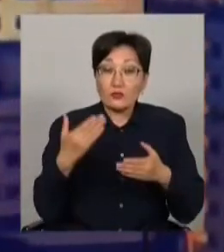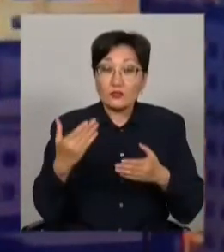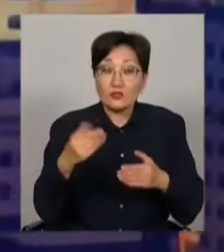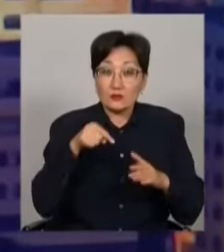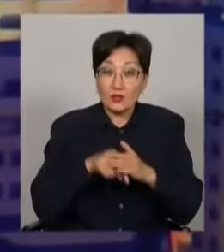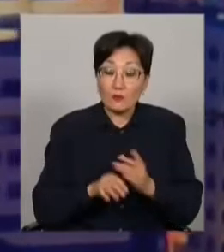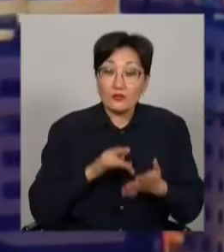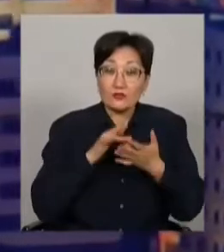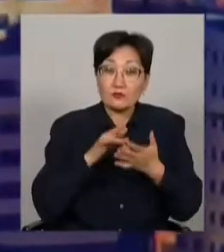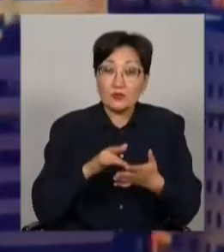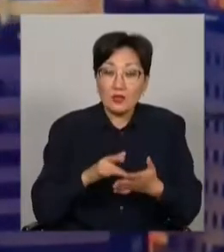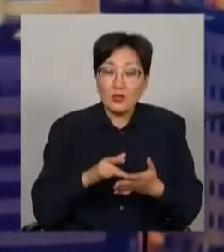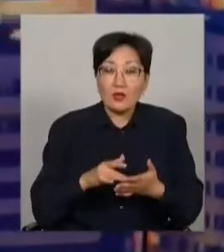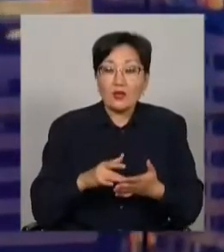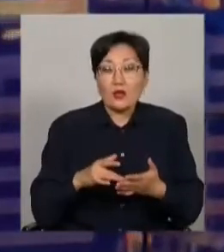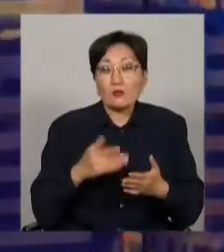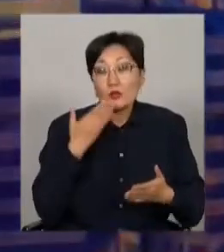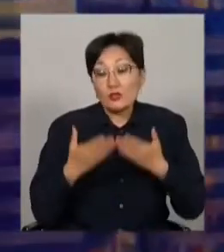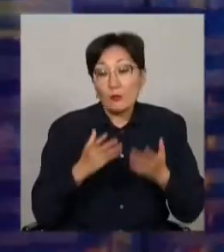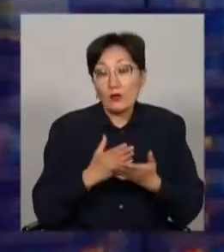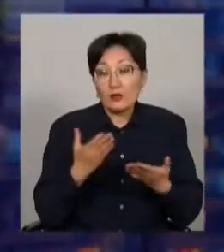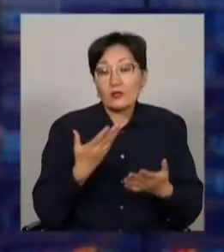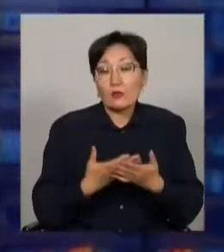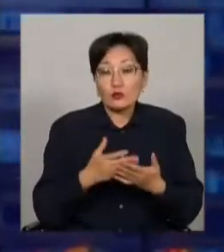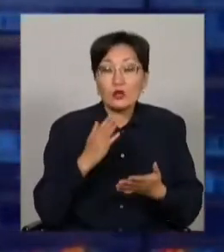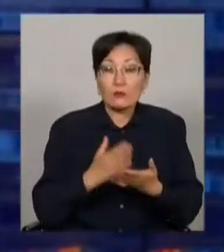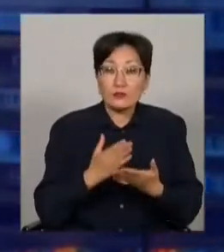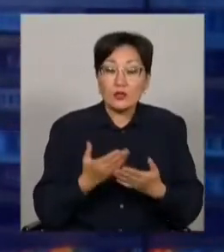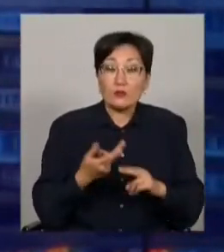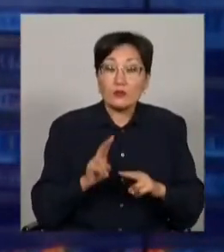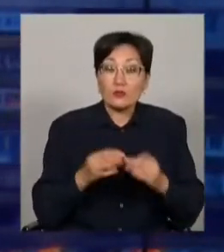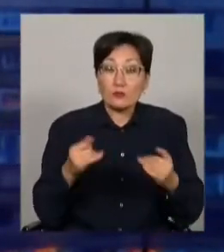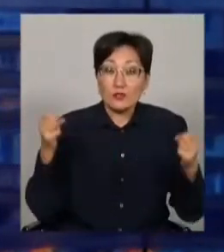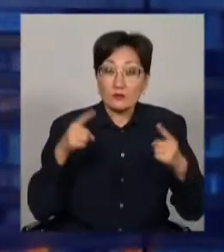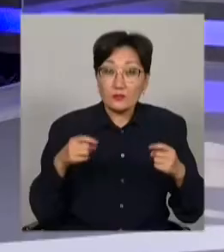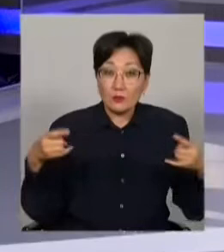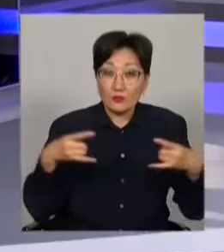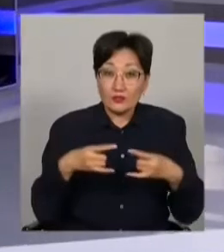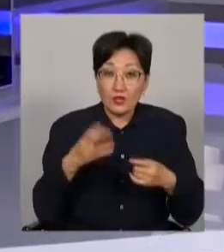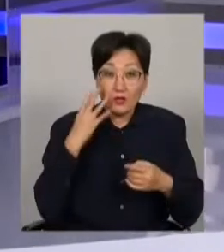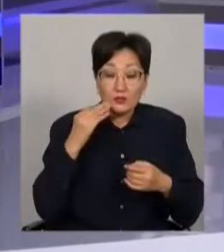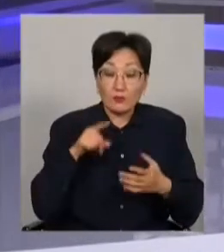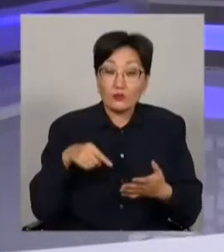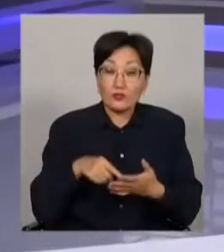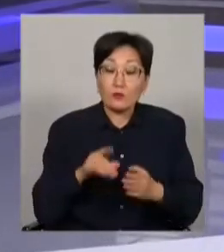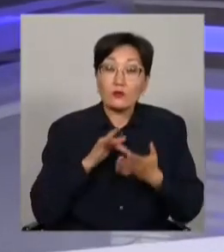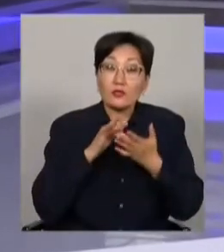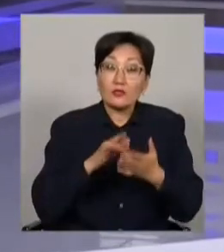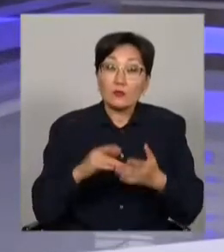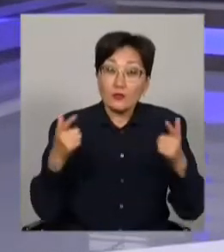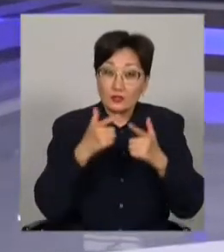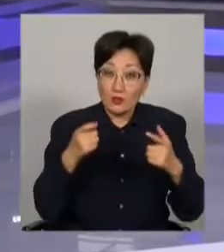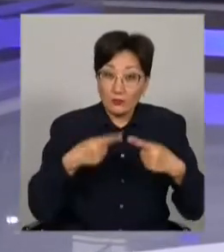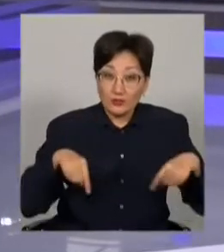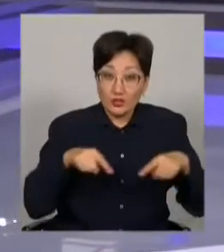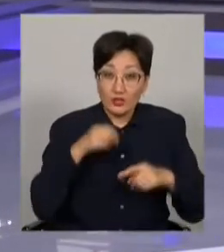ішкі туризмге сұраныс бар ма? Мамандар қандай болжам жасап отыр? Бұл туралы білу үшін студиямызға Алматы қаласының туристік ақпараттық